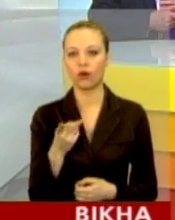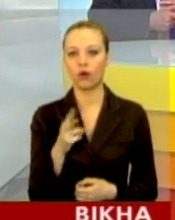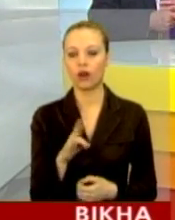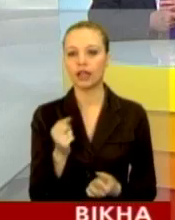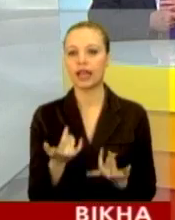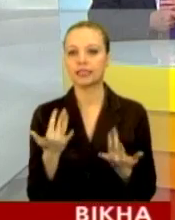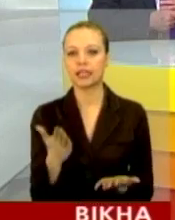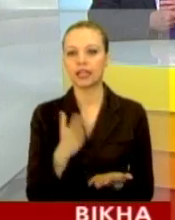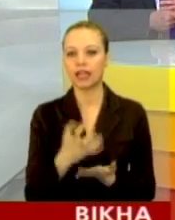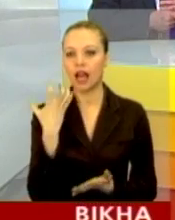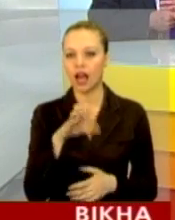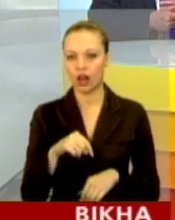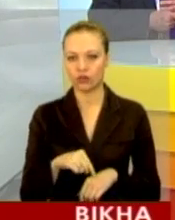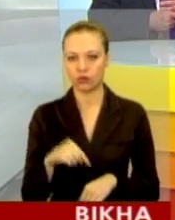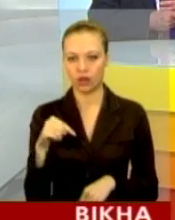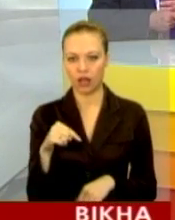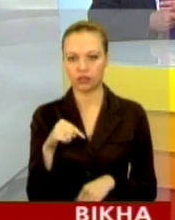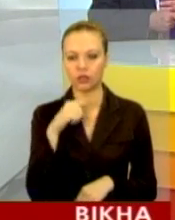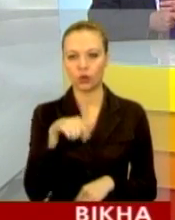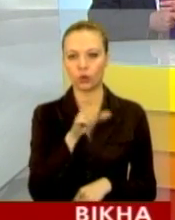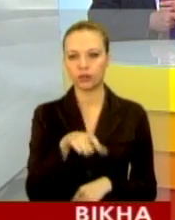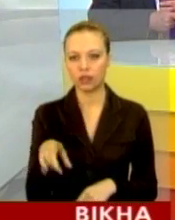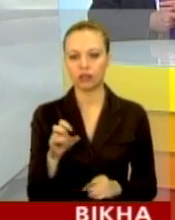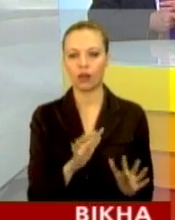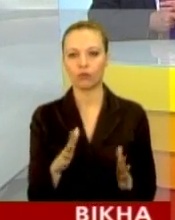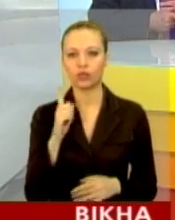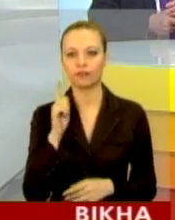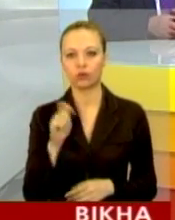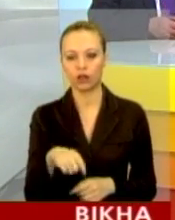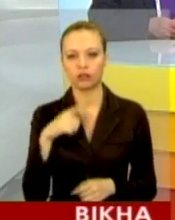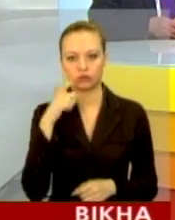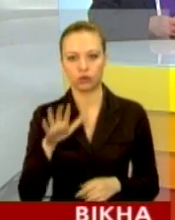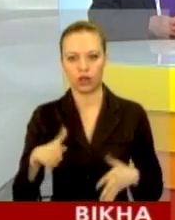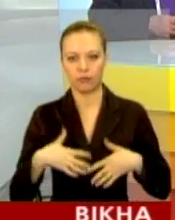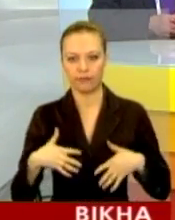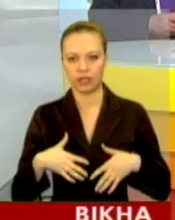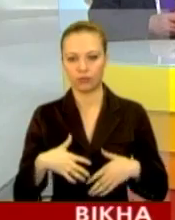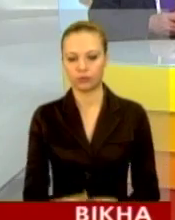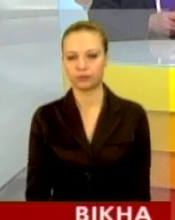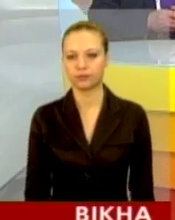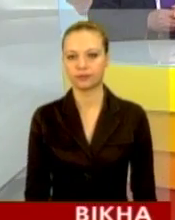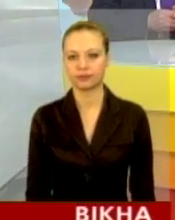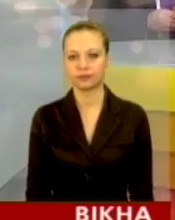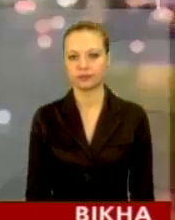Олю, наскільки є гарячою реакція росіян на події в Україні, зокрема в Криму?